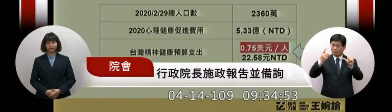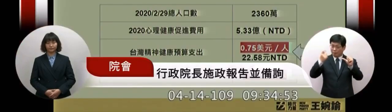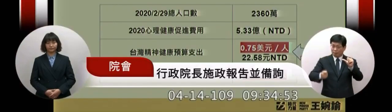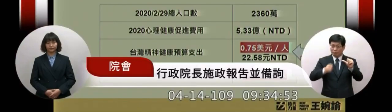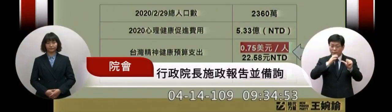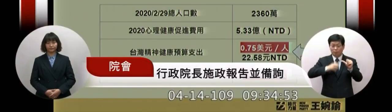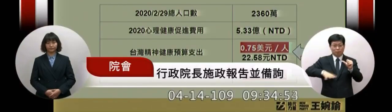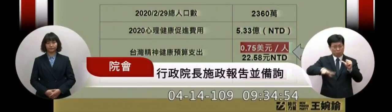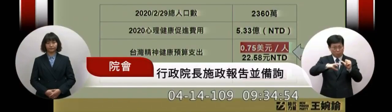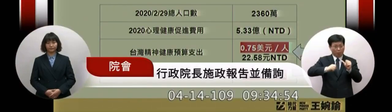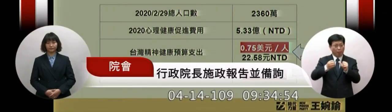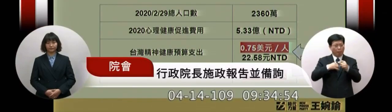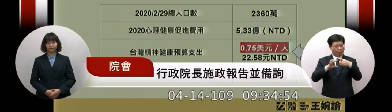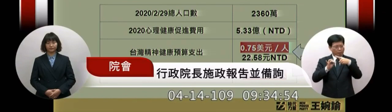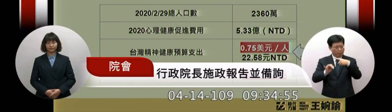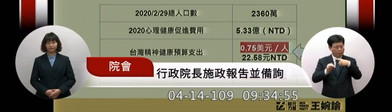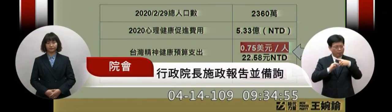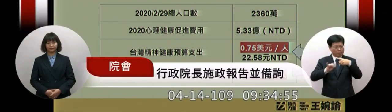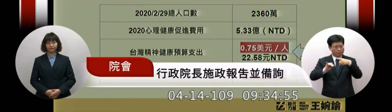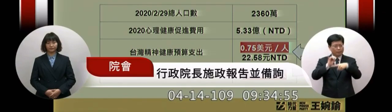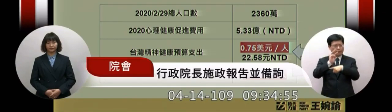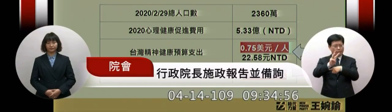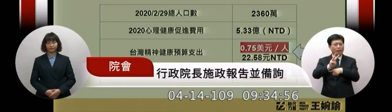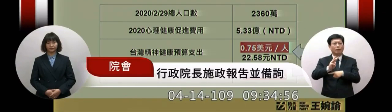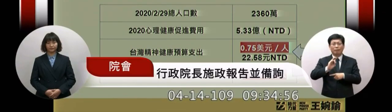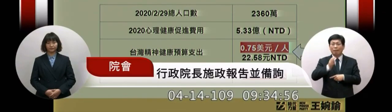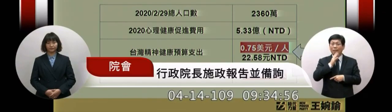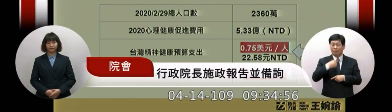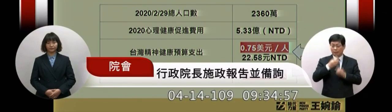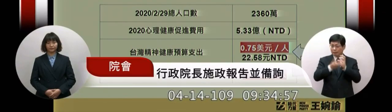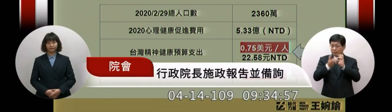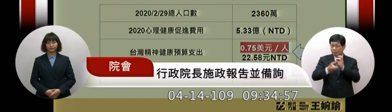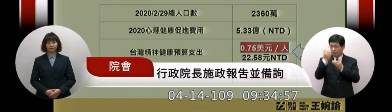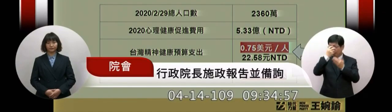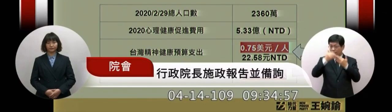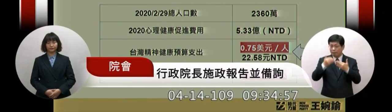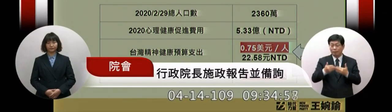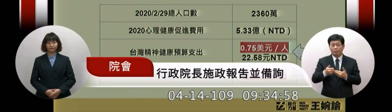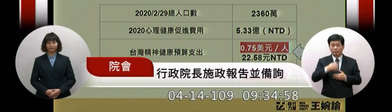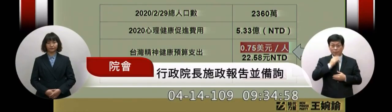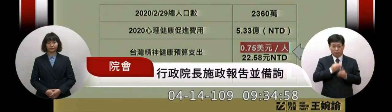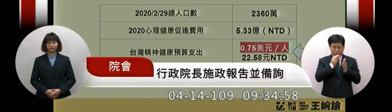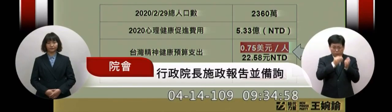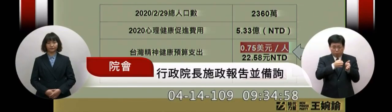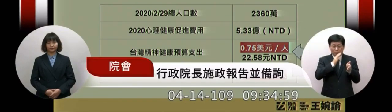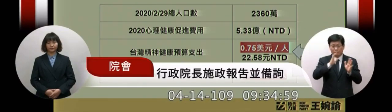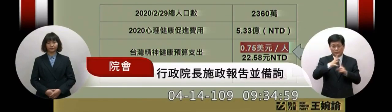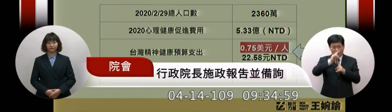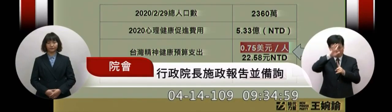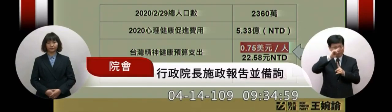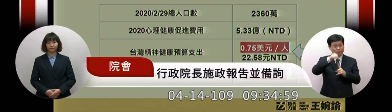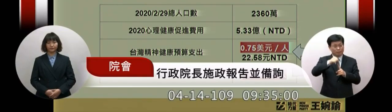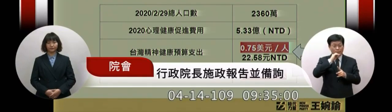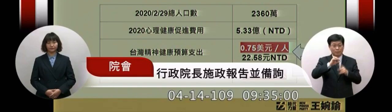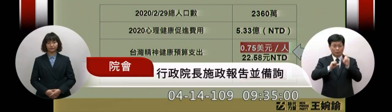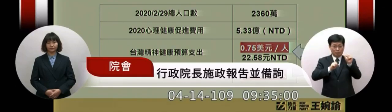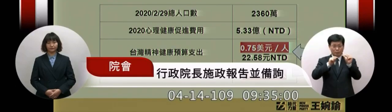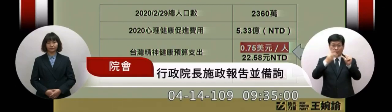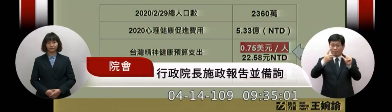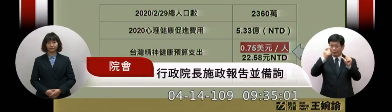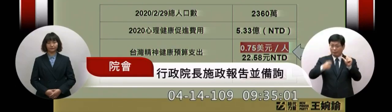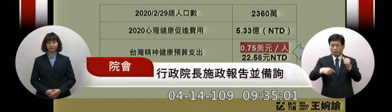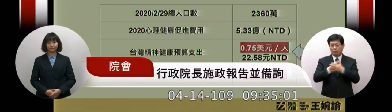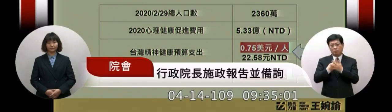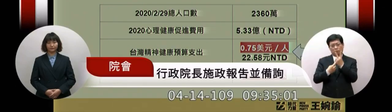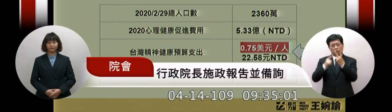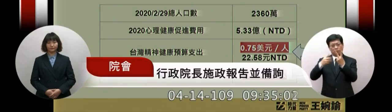整个卫福部的比例大约只有1/1000。如果我们再细项来看，在精神专注在精神疾病的方面，5.33亿里面又只